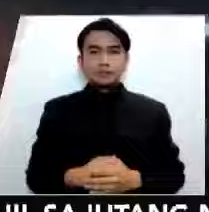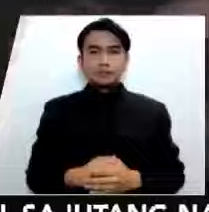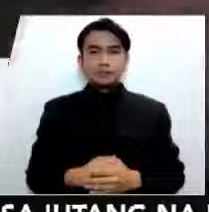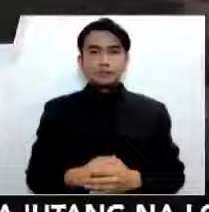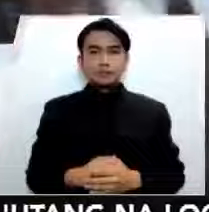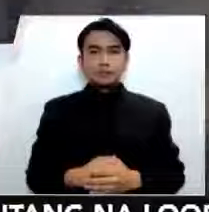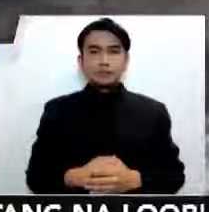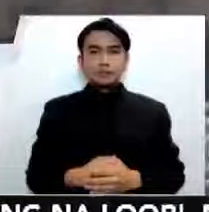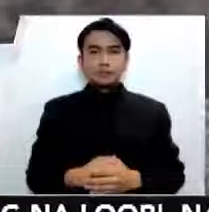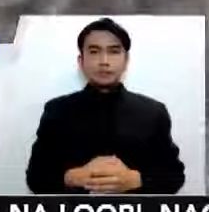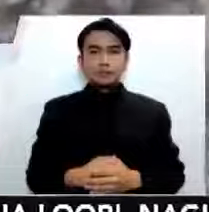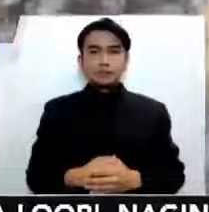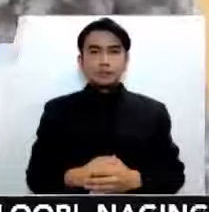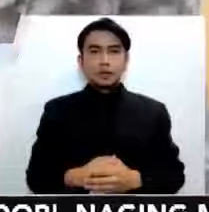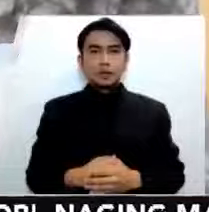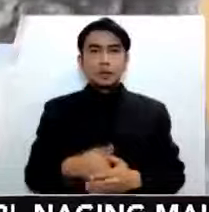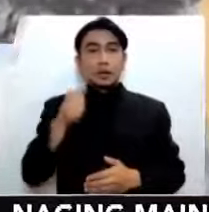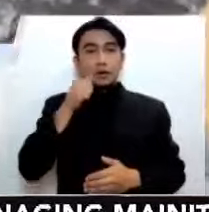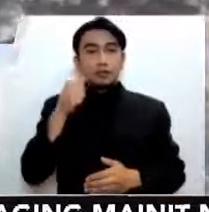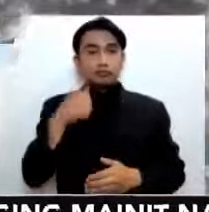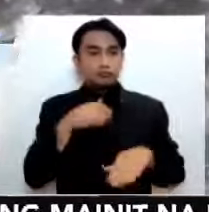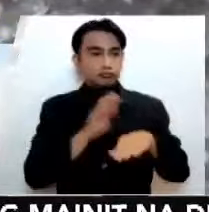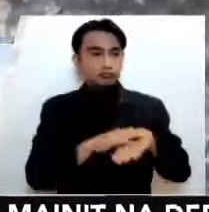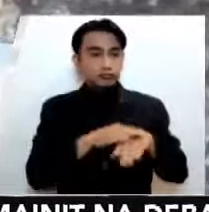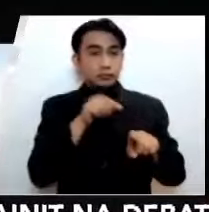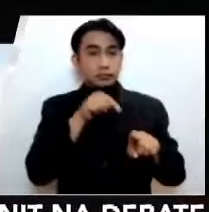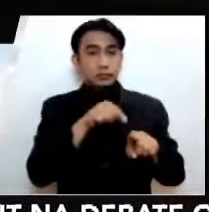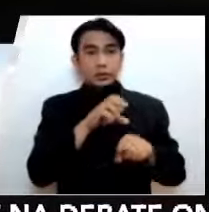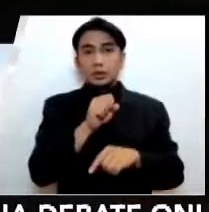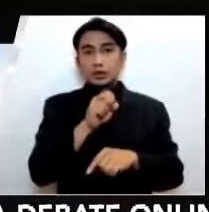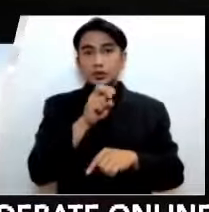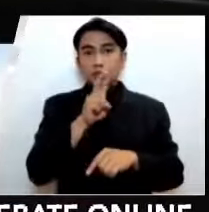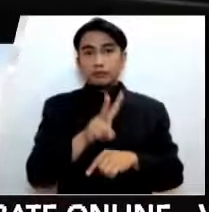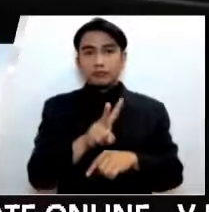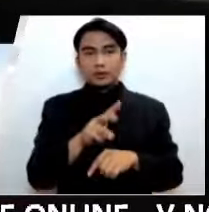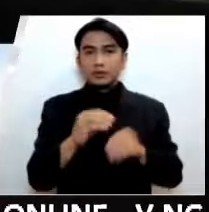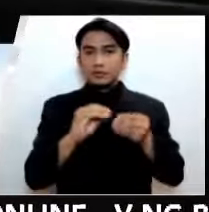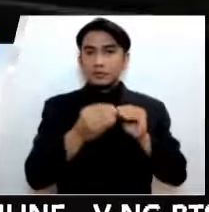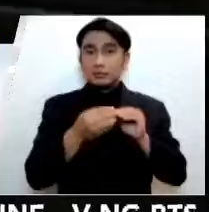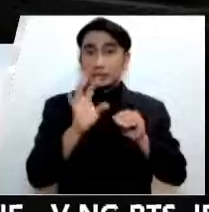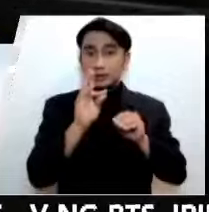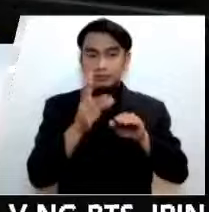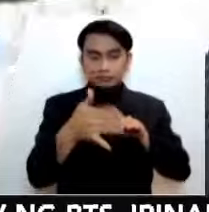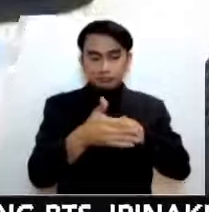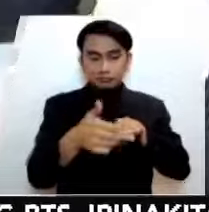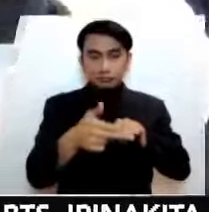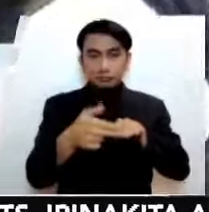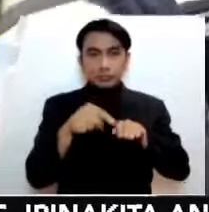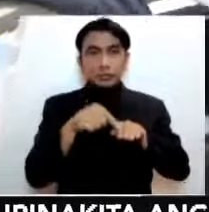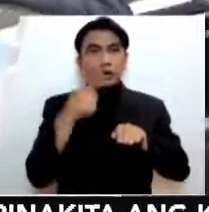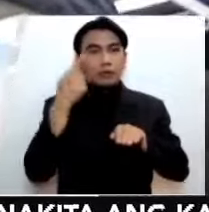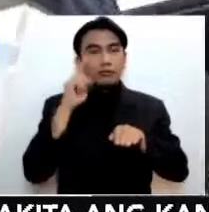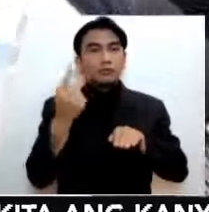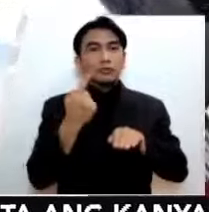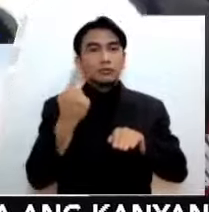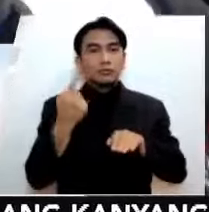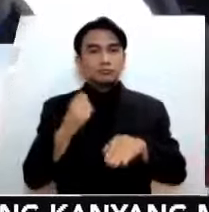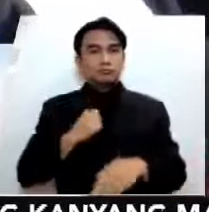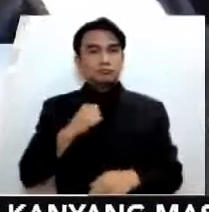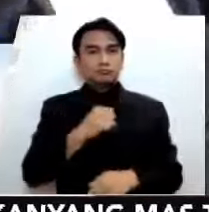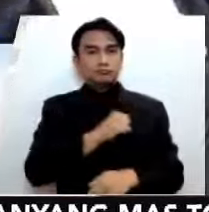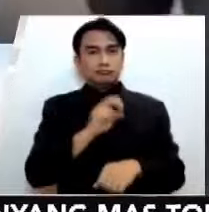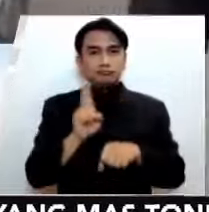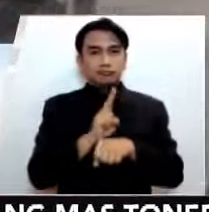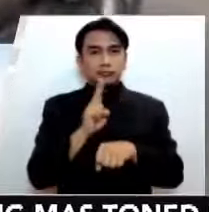Sinita kahapon ang isang SUV na may plate number 7 o protocol license plate na para sa mga senador na dumaan sa